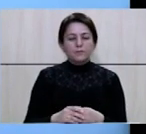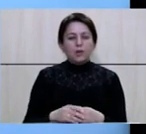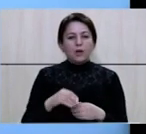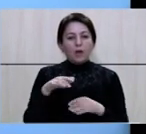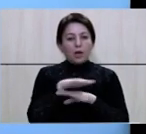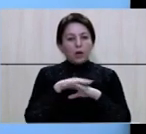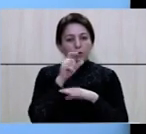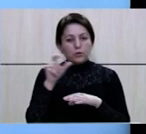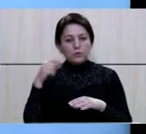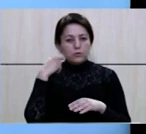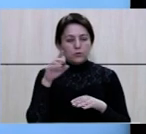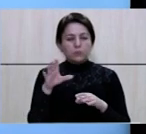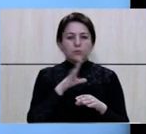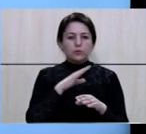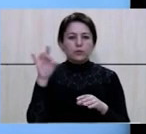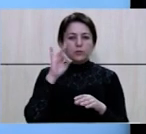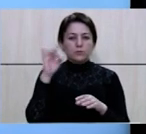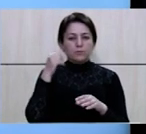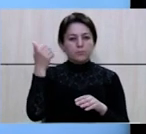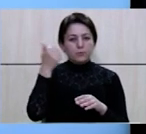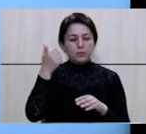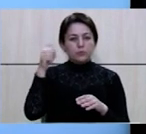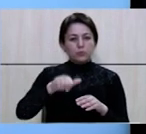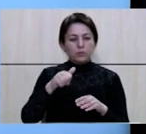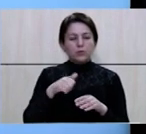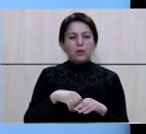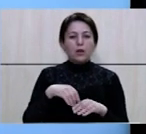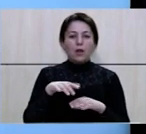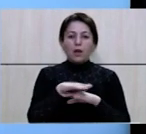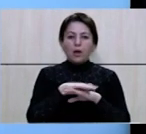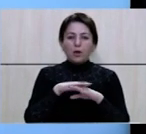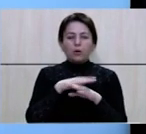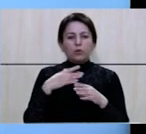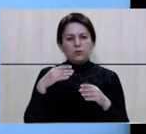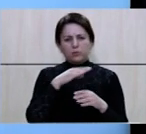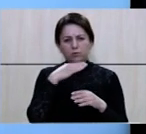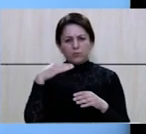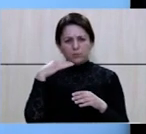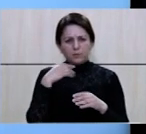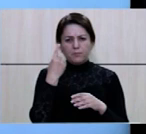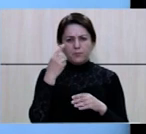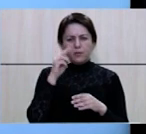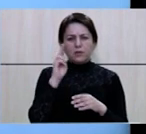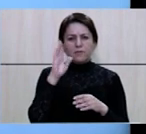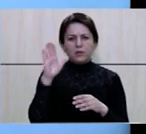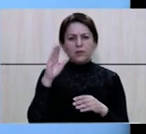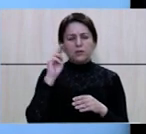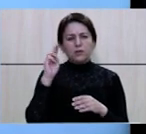Aholi soni bo'yicha respublikamizda 1 o'rinda turadi. Aholi zichligi 1 kvadrat